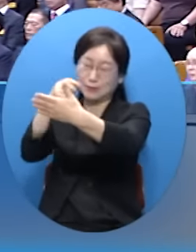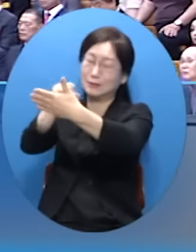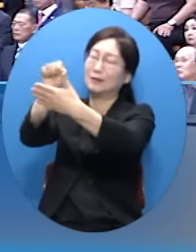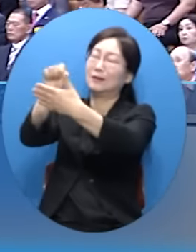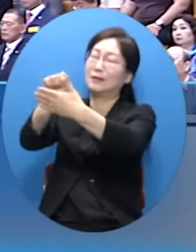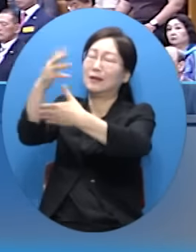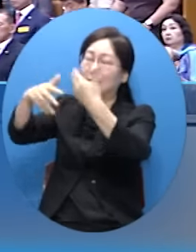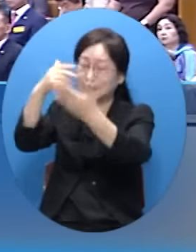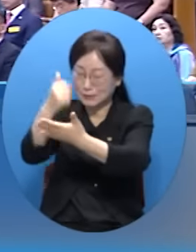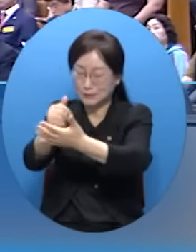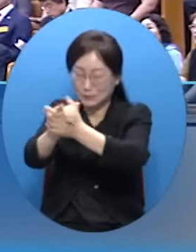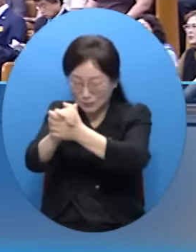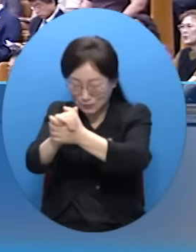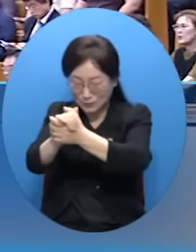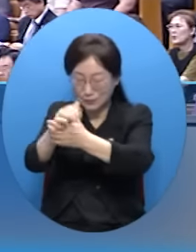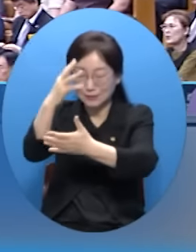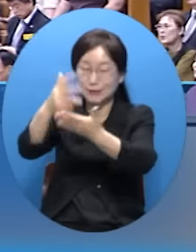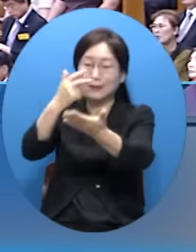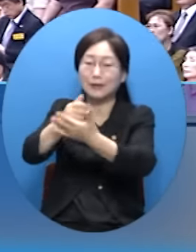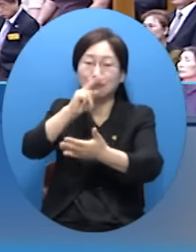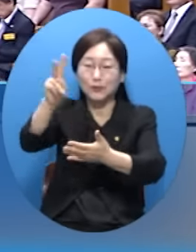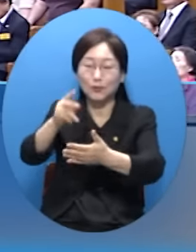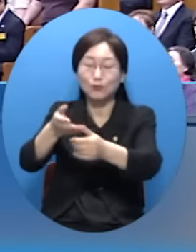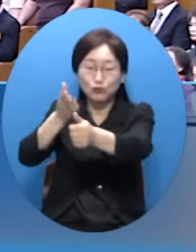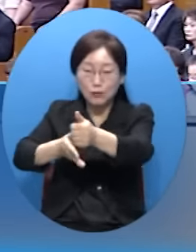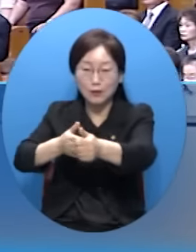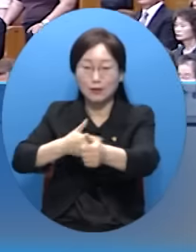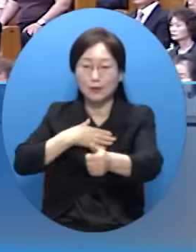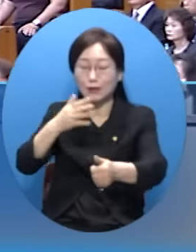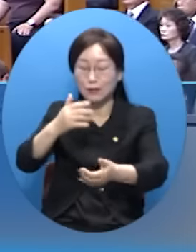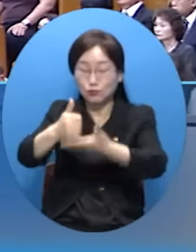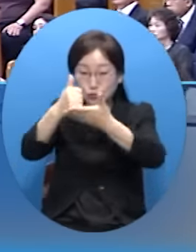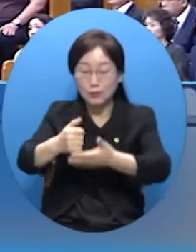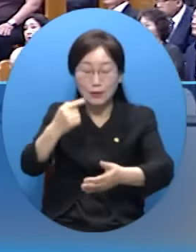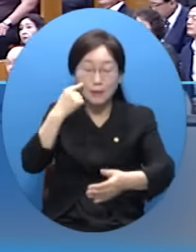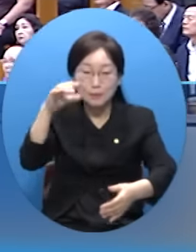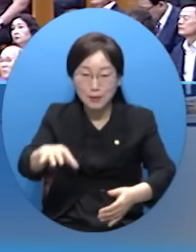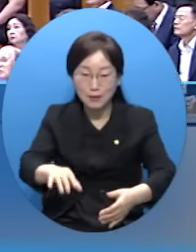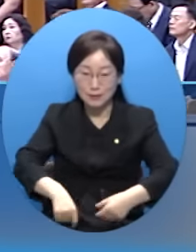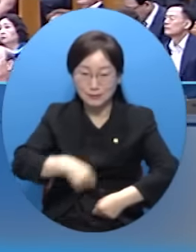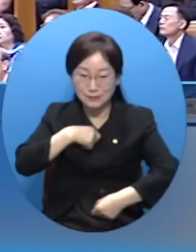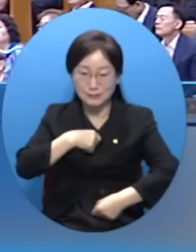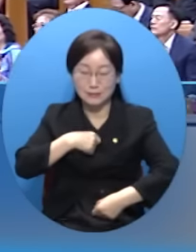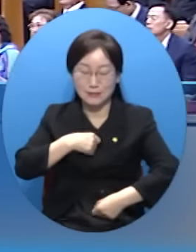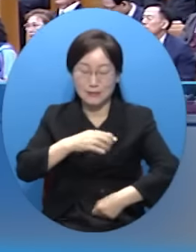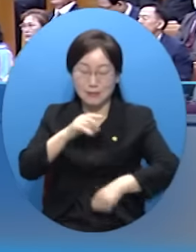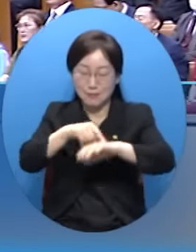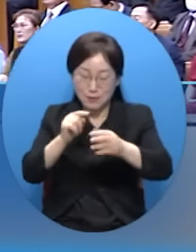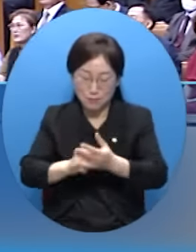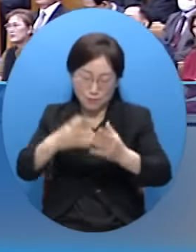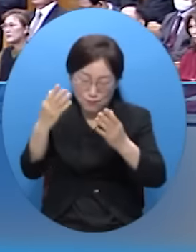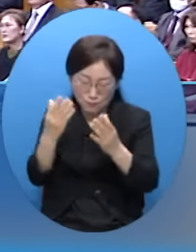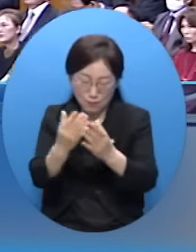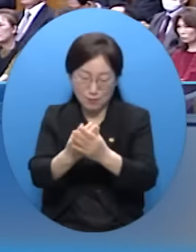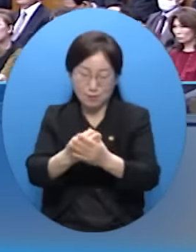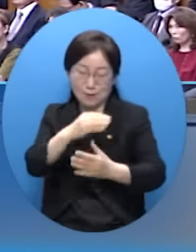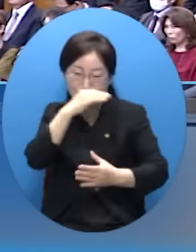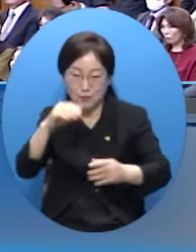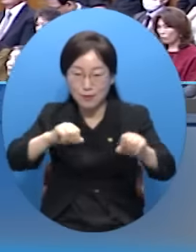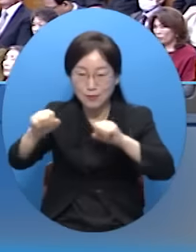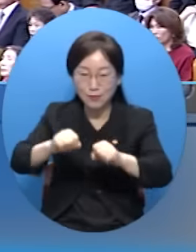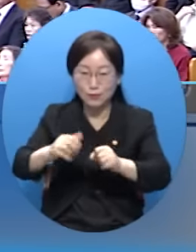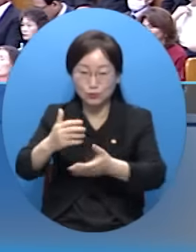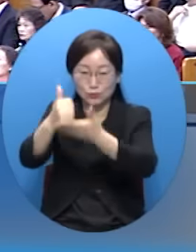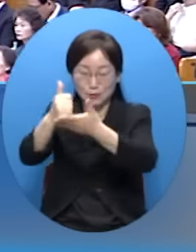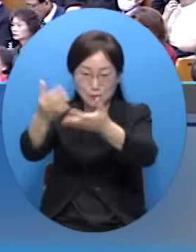이르되 야훼여 구하오니 내가 주 앞에서 진실과 전심으로 행하며 주의 목전에서 선하게